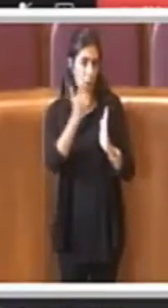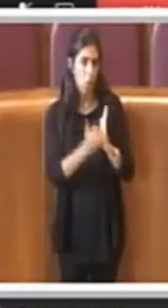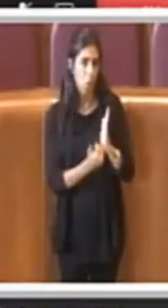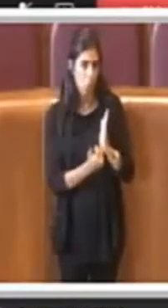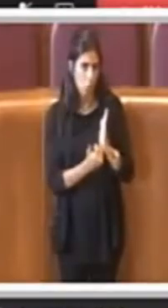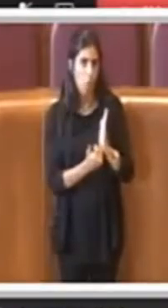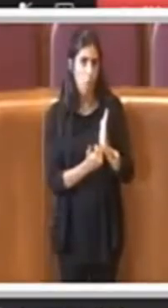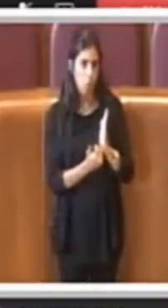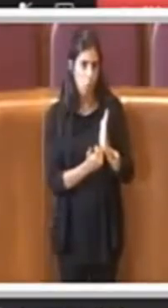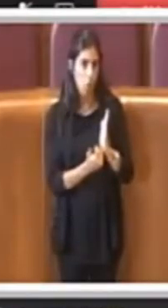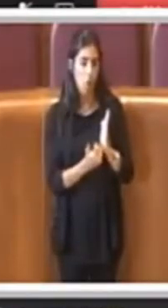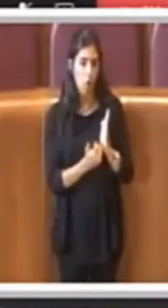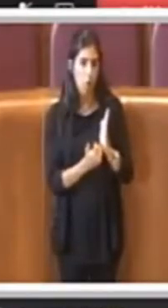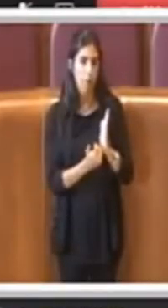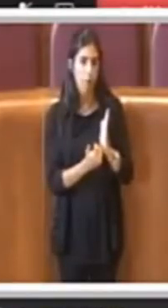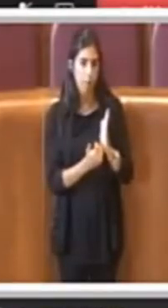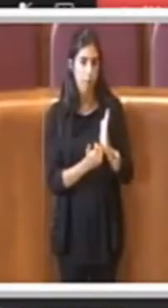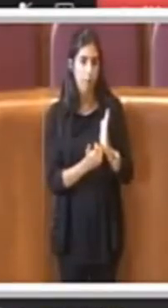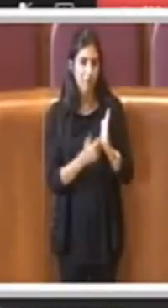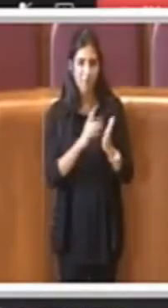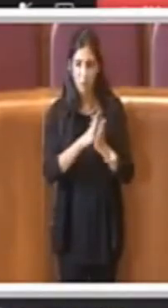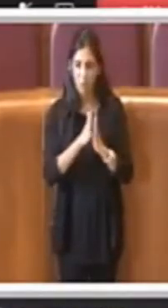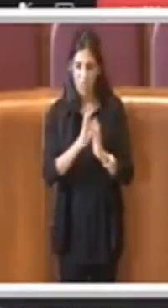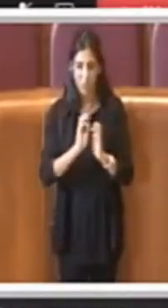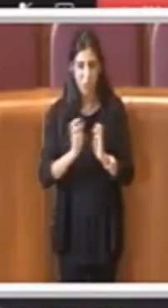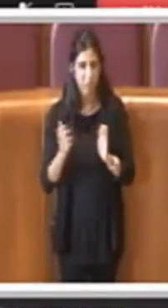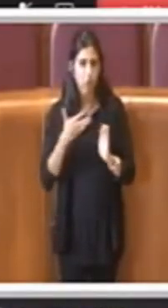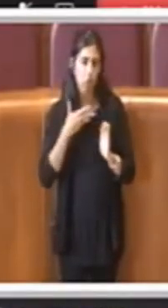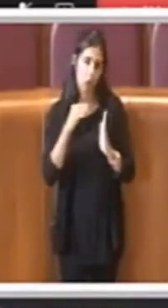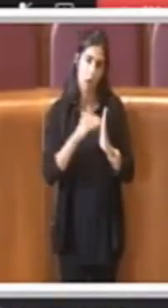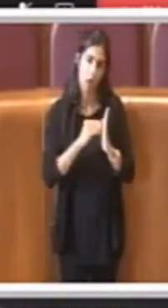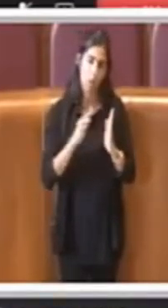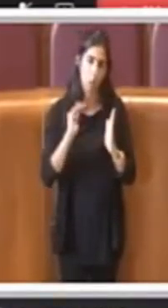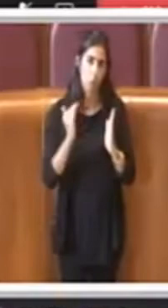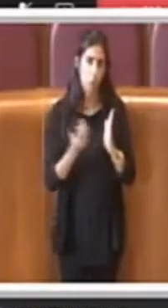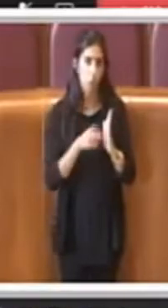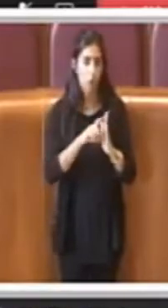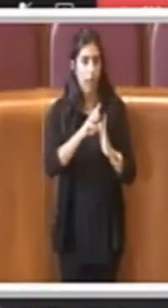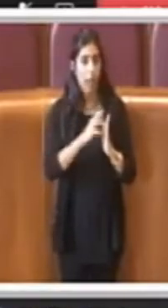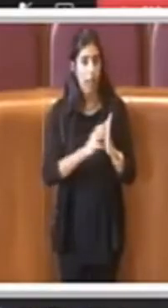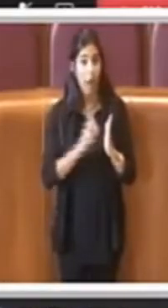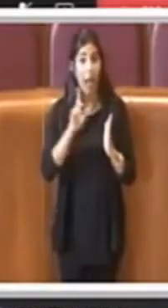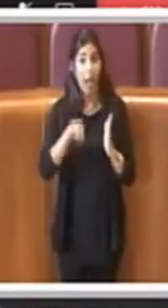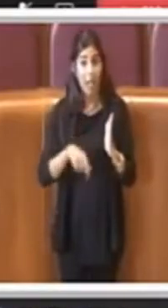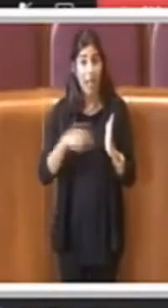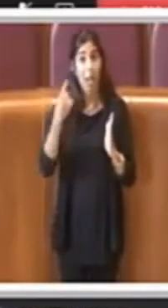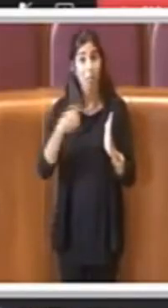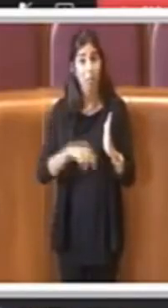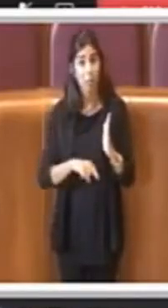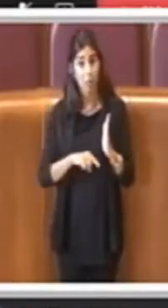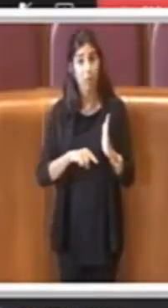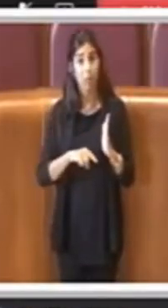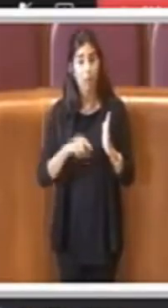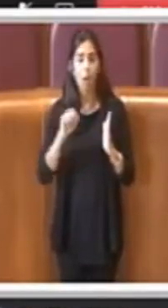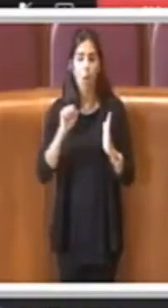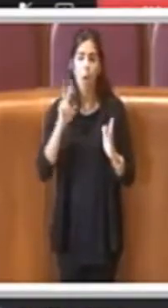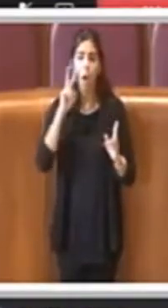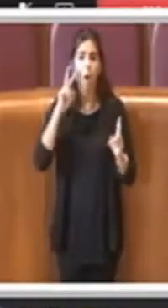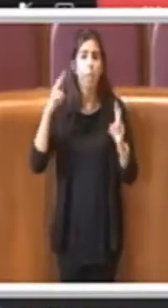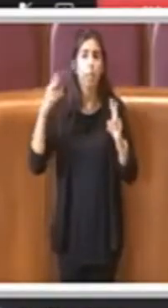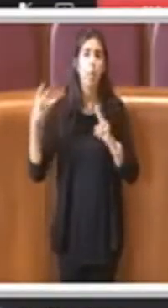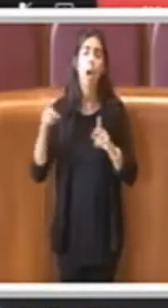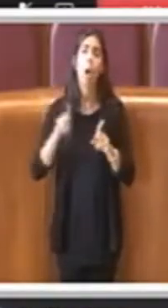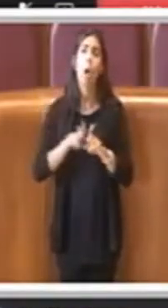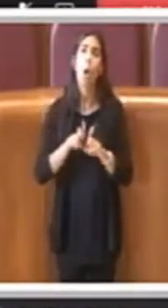della convenzione e della varia, insomma, delle convenzioni, anche questo dal nostro punto di vista non può essere interpretato come in alcun modo